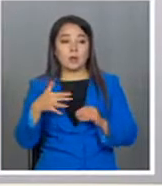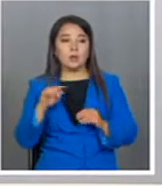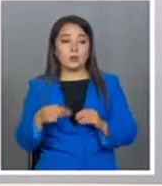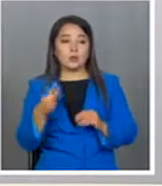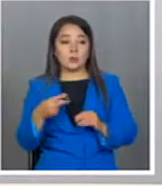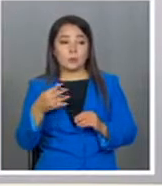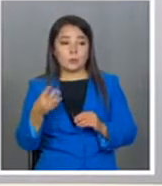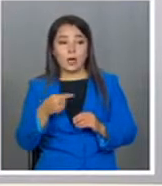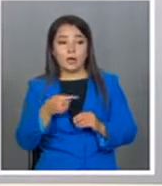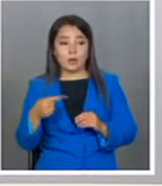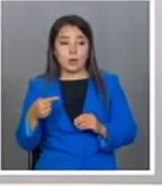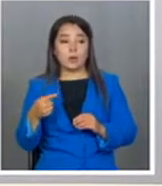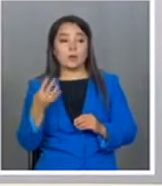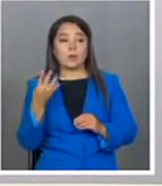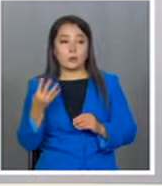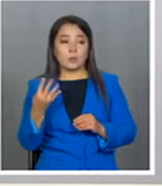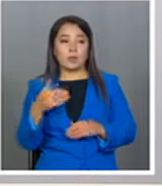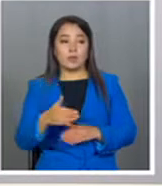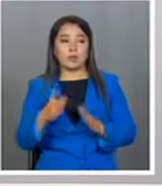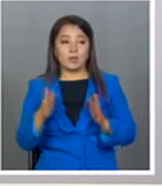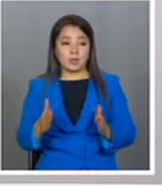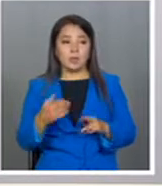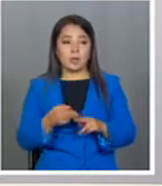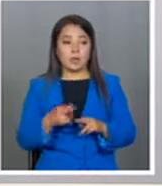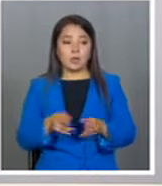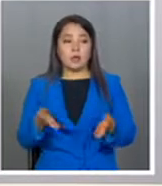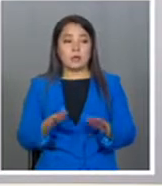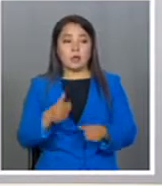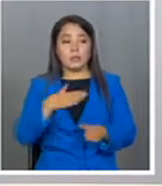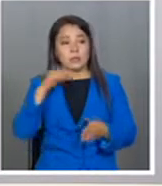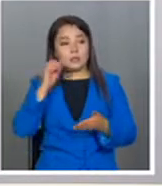одан азайтамыз квадраттың ауданы 4-ті. Сонда бізде шығатын сан